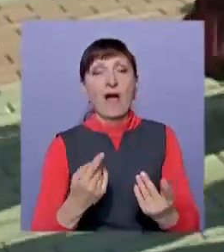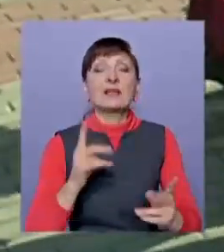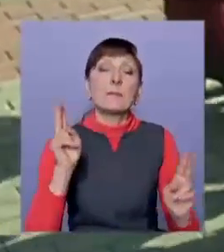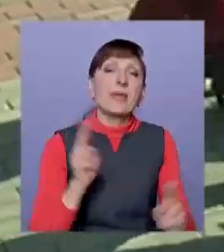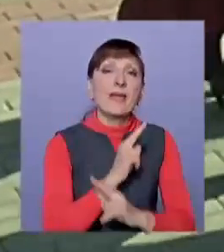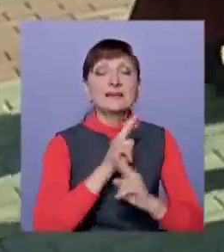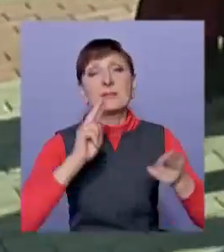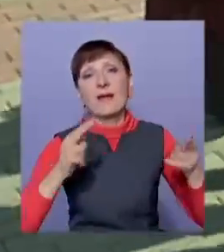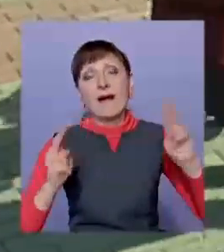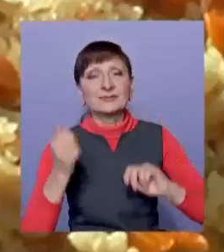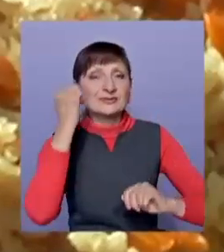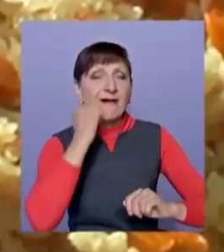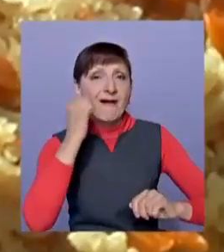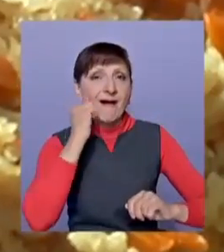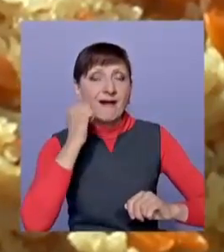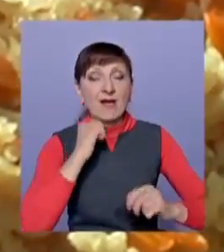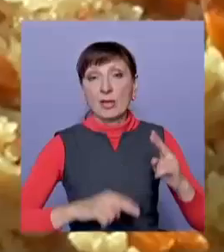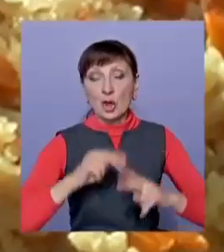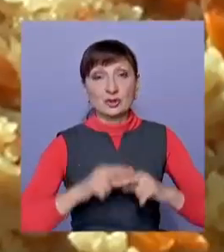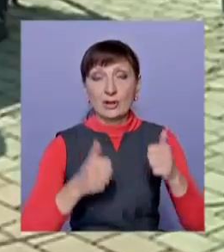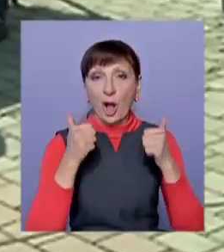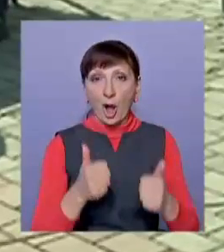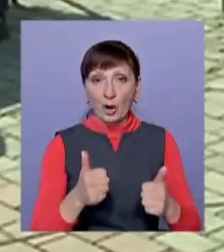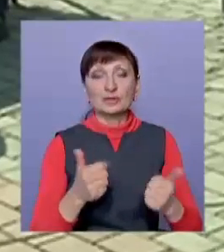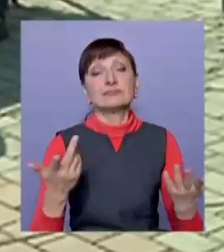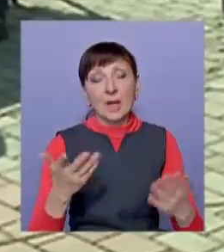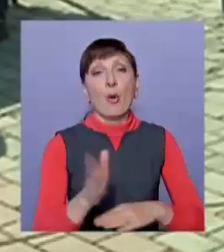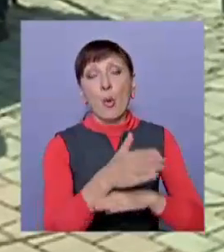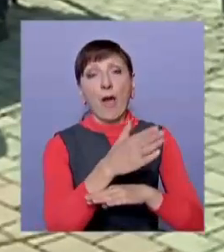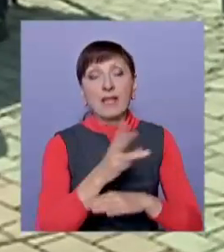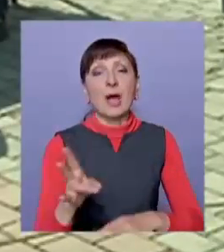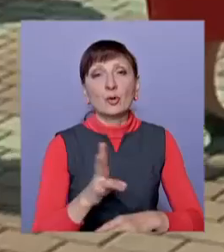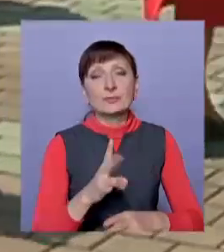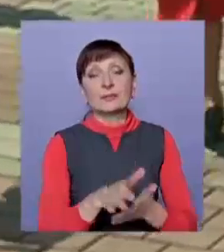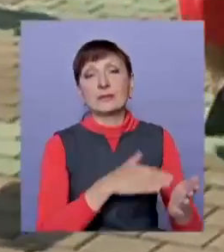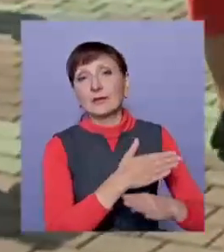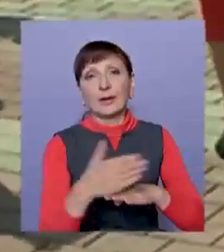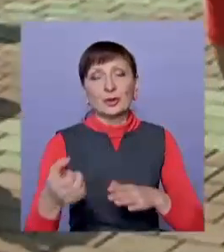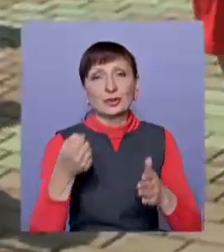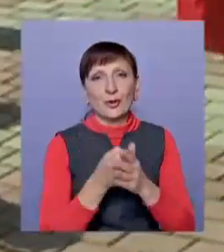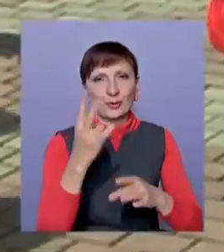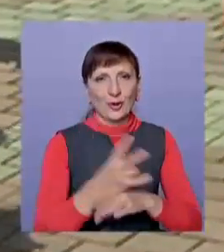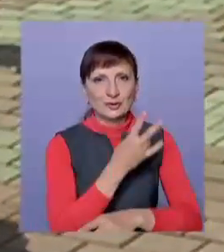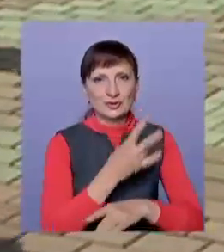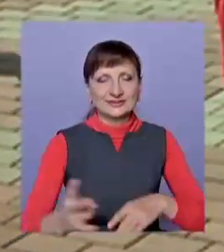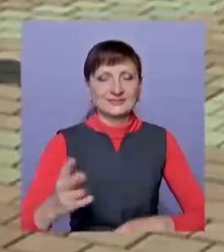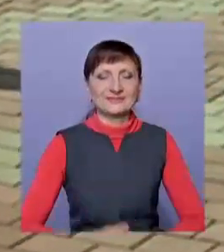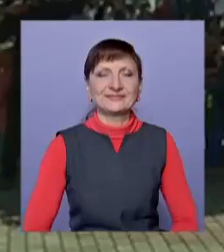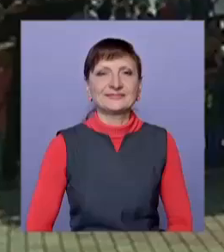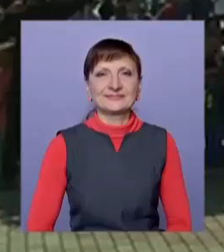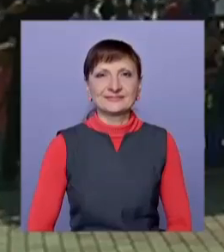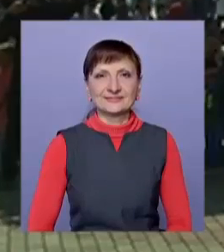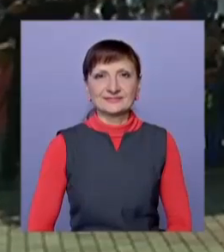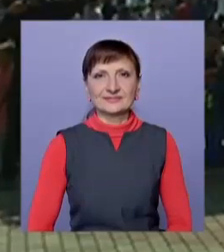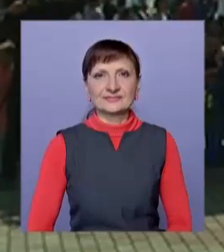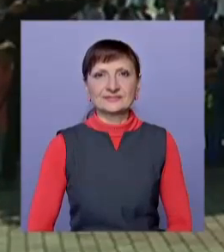песни отплясывают старейшины. С таким настроением, похоже, гуляния в Наурызбайском продлятся до позднего вечера. Айбану Анарбаева, Арсен